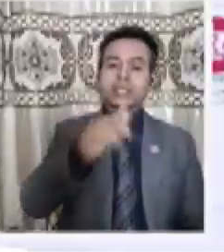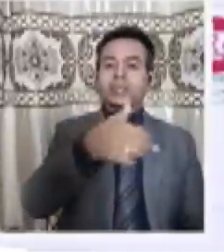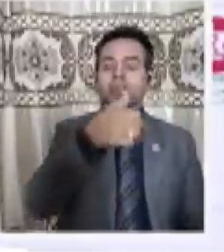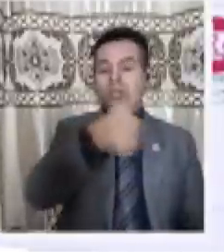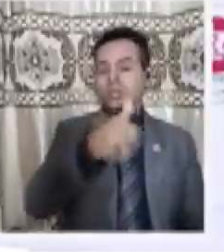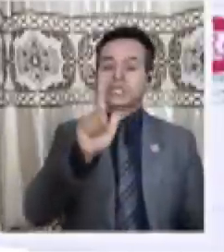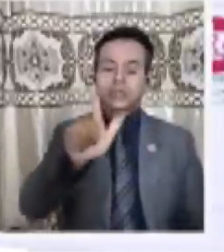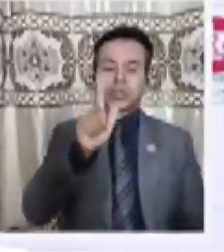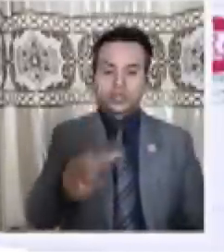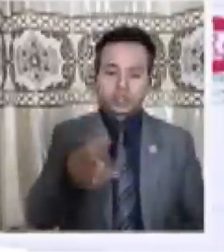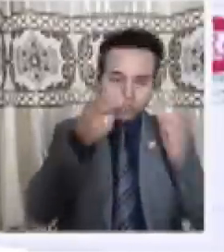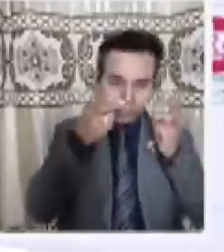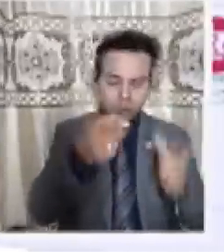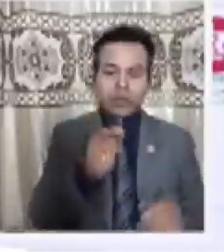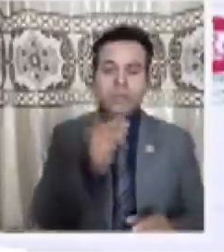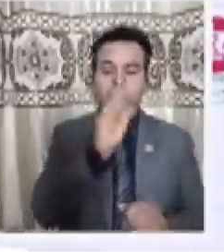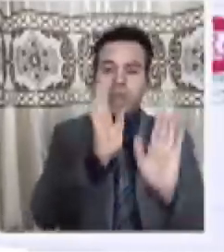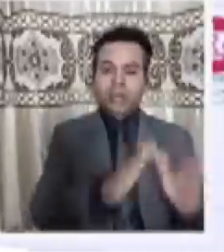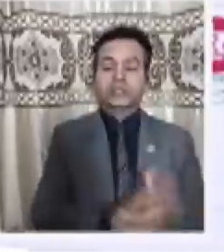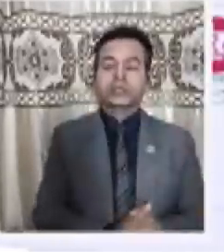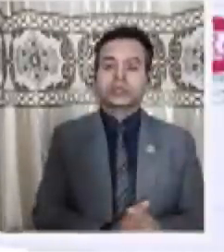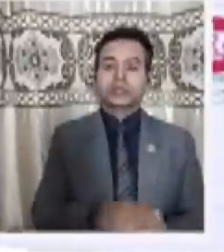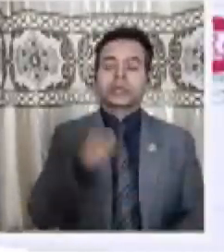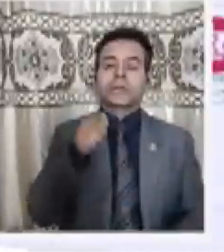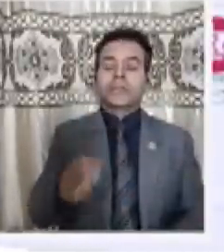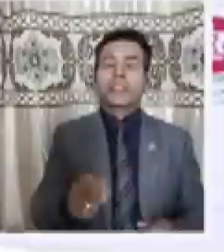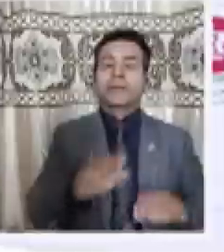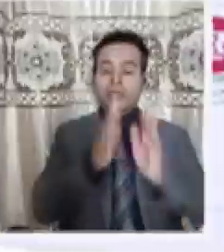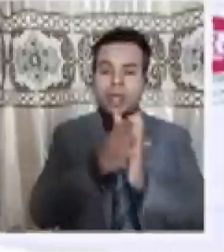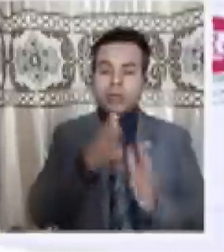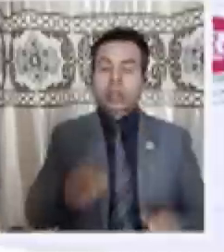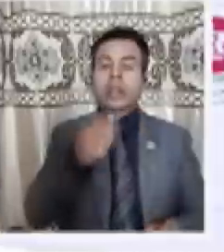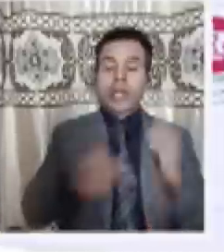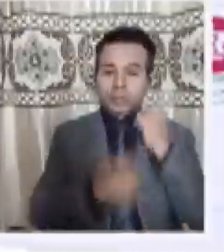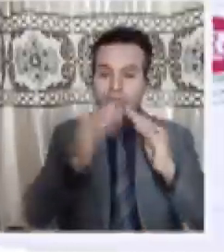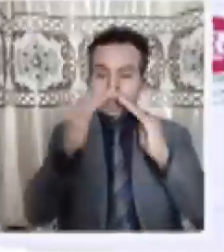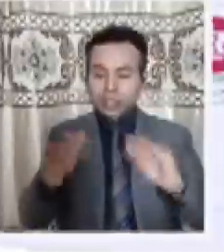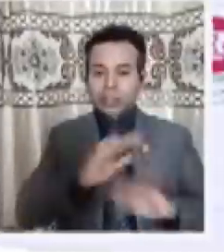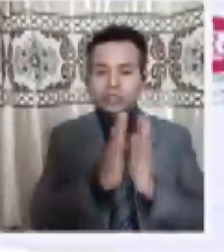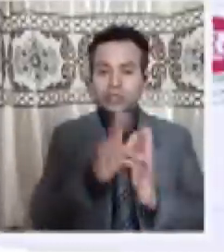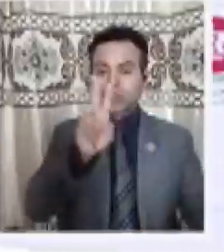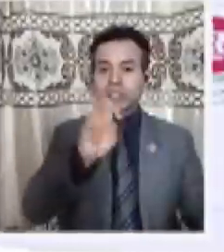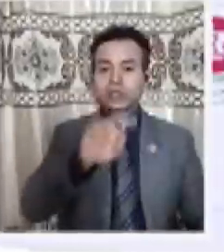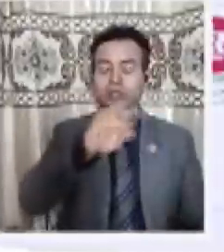24 ঘন্টায় কোয়ারেন্টাইনে এসেছে 2,282 জন। এ পর্যন্ত কোয়ারেন্টাইন